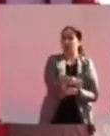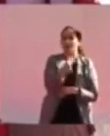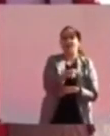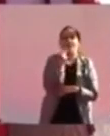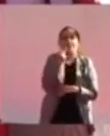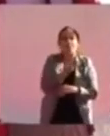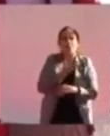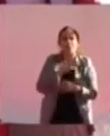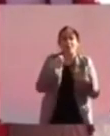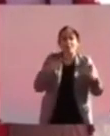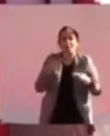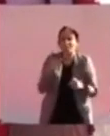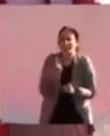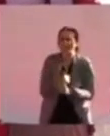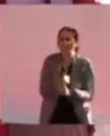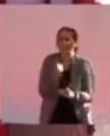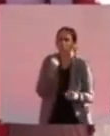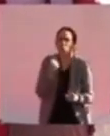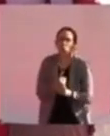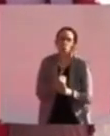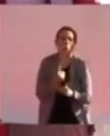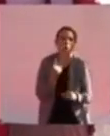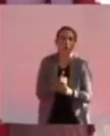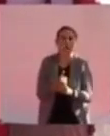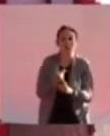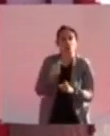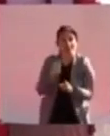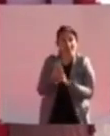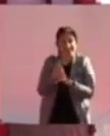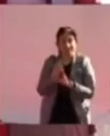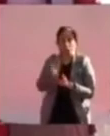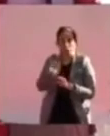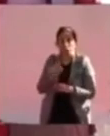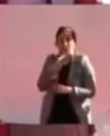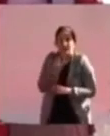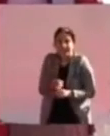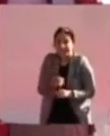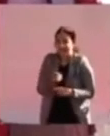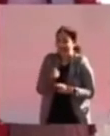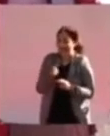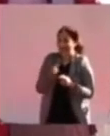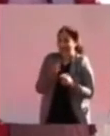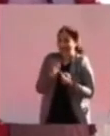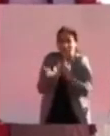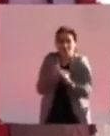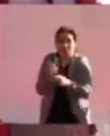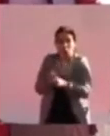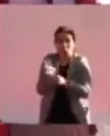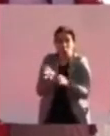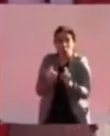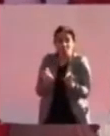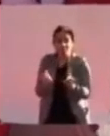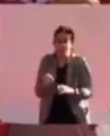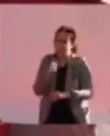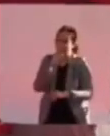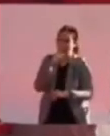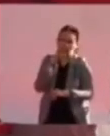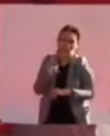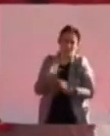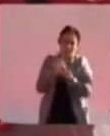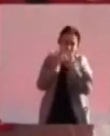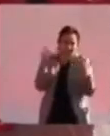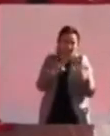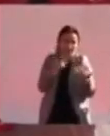e non penso che serva citare la pandemia attuale per dimostrarlo ma basterebbe chiedere a qualsiasi cittadino cittadina